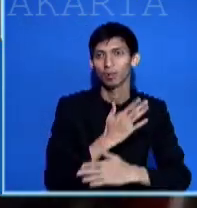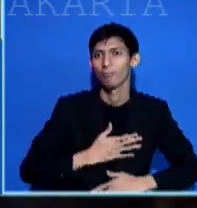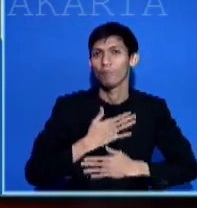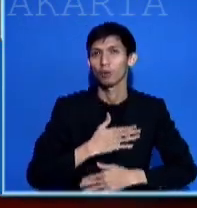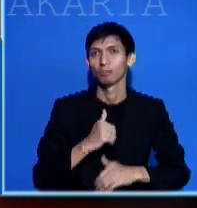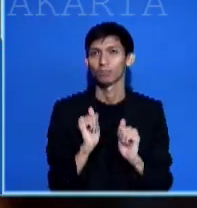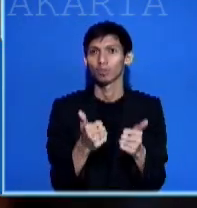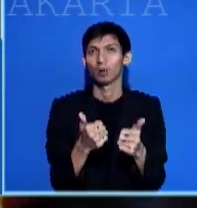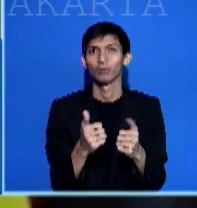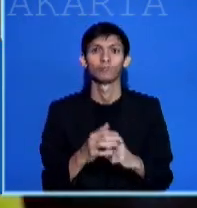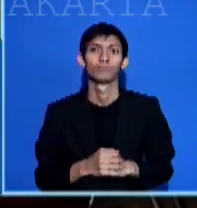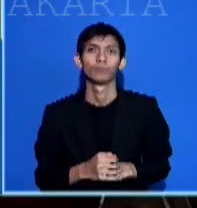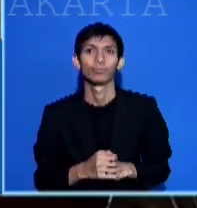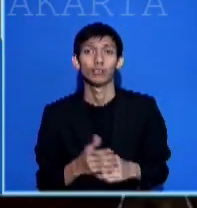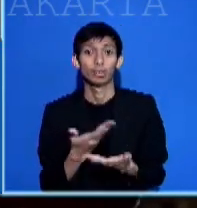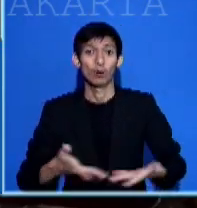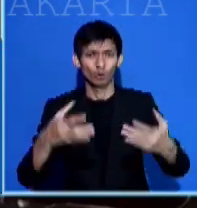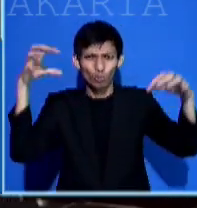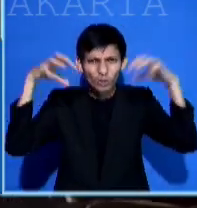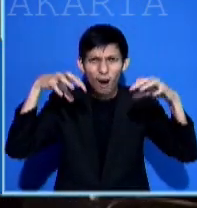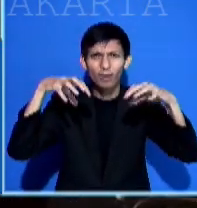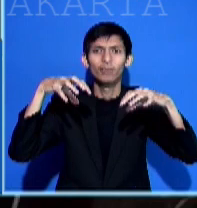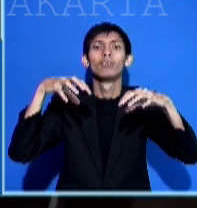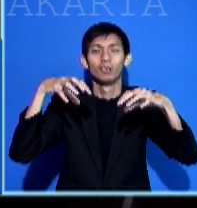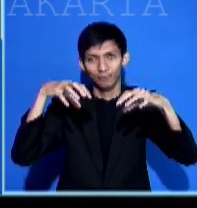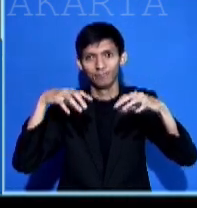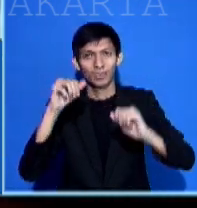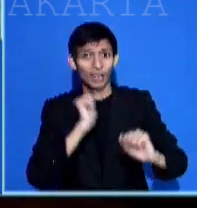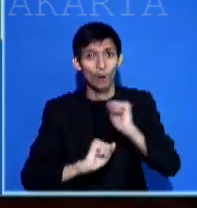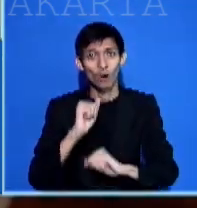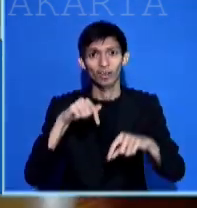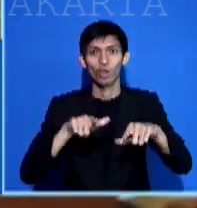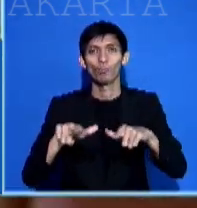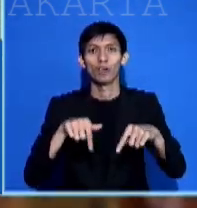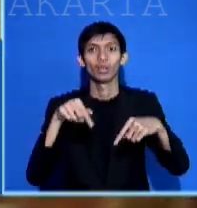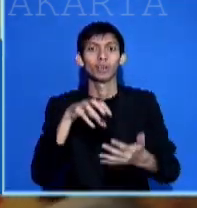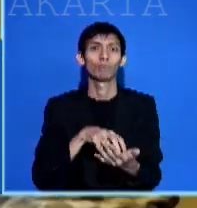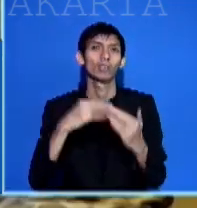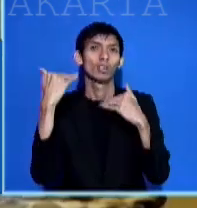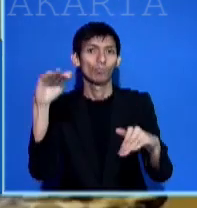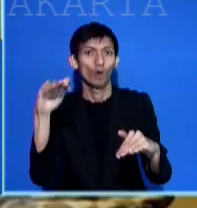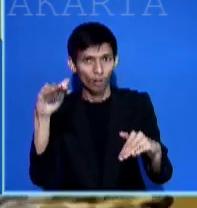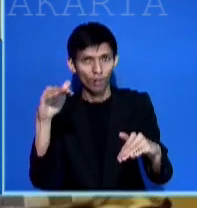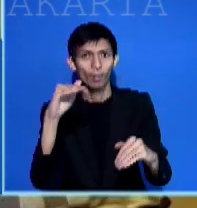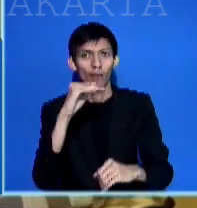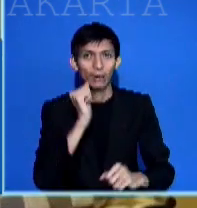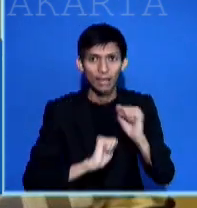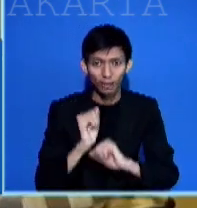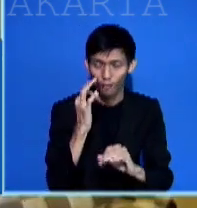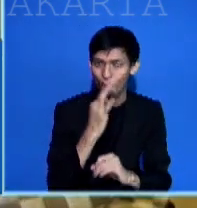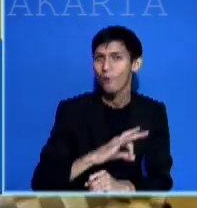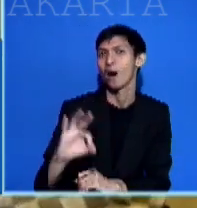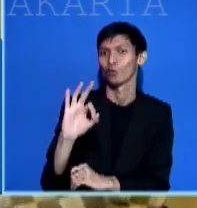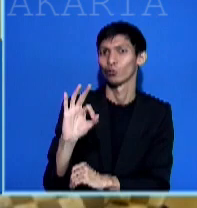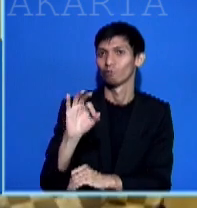dengan pertimbangan karena saat ini sedang musim hujan dihetnya Perlombaan di pusat perbelanjaan ini menjadi gebrakan baru dengan tujuan untuk